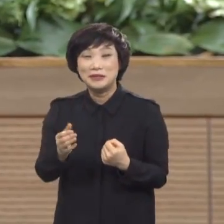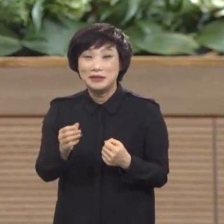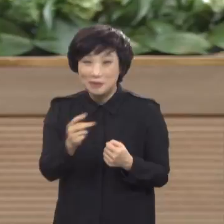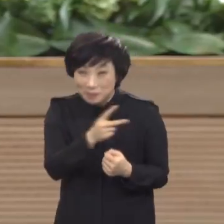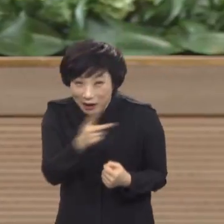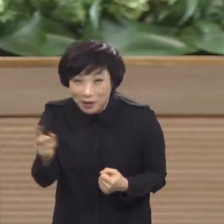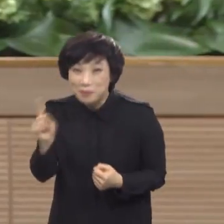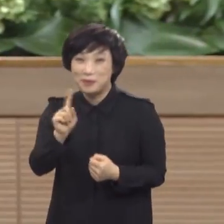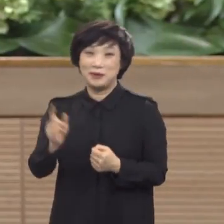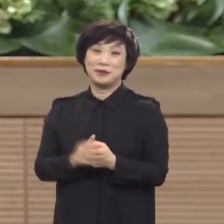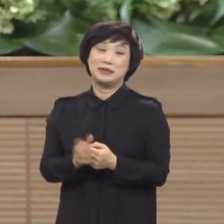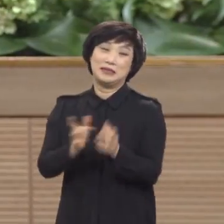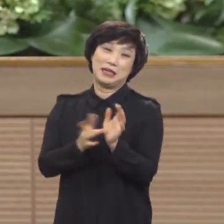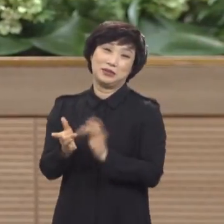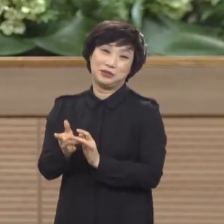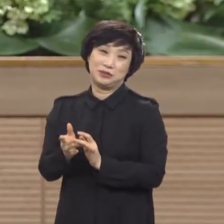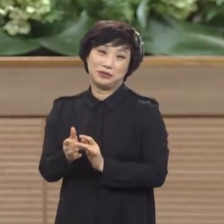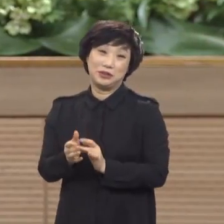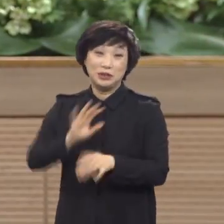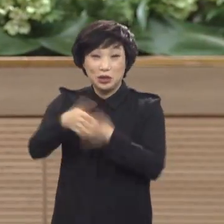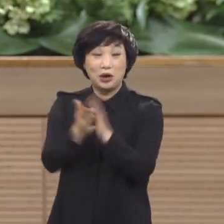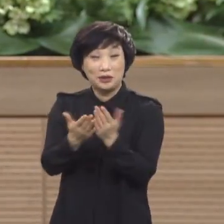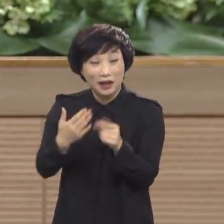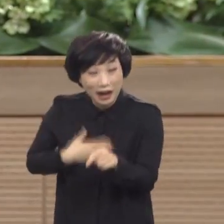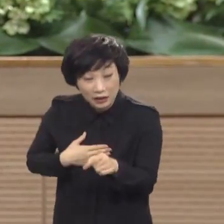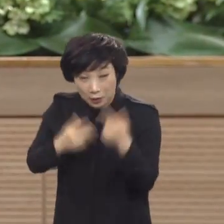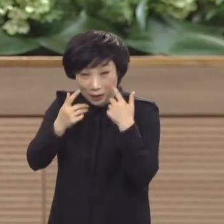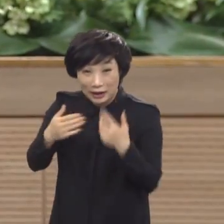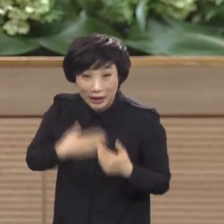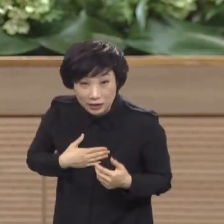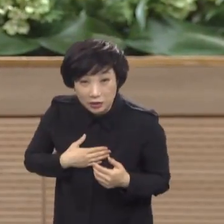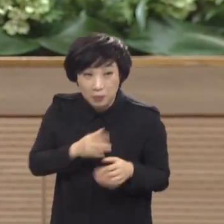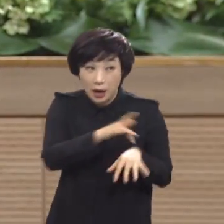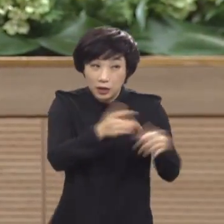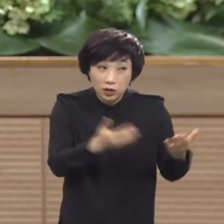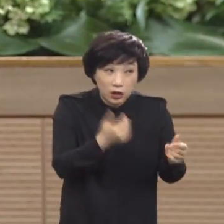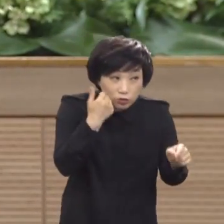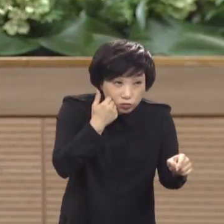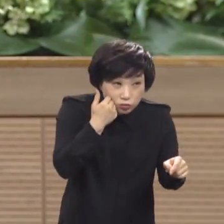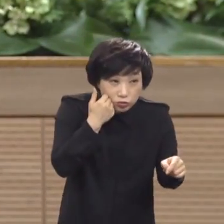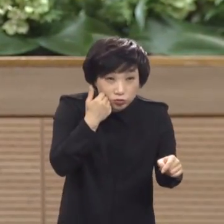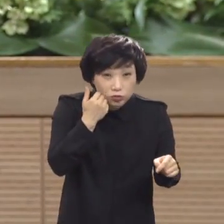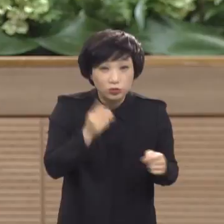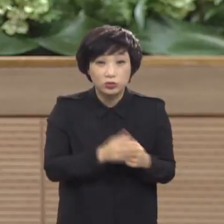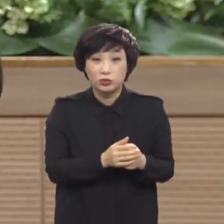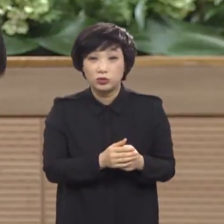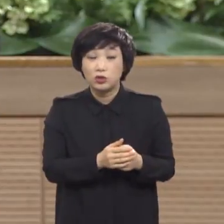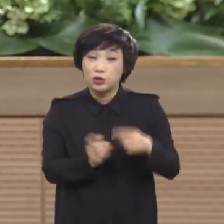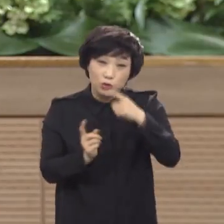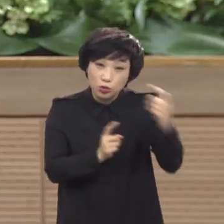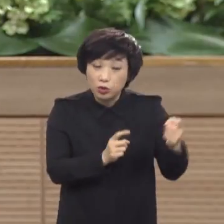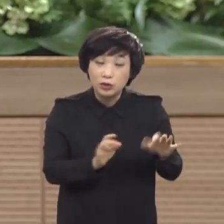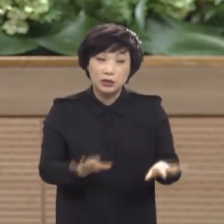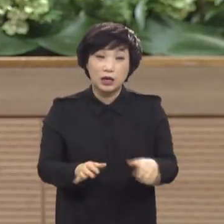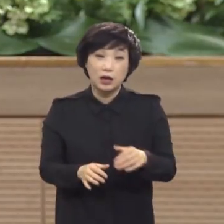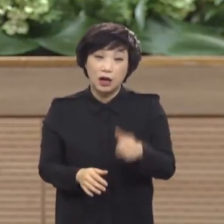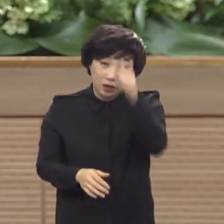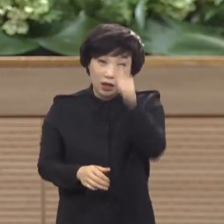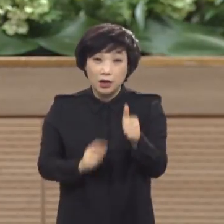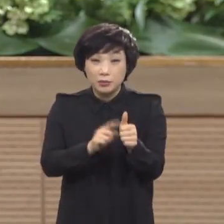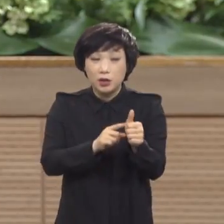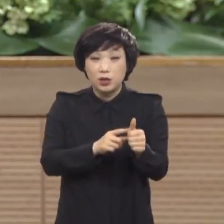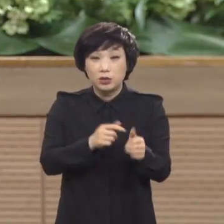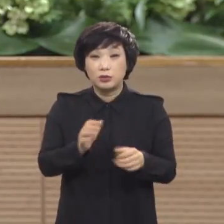바로 이 성경을 바로 알고. 마귀는 누구에게 접근하는가? 아담이 죄가 없는